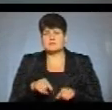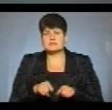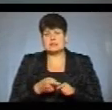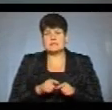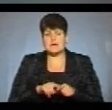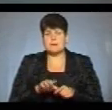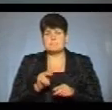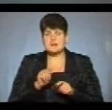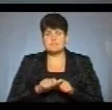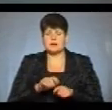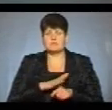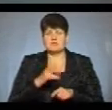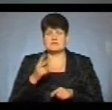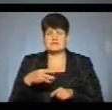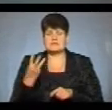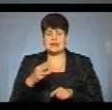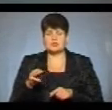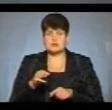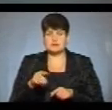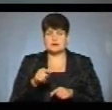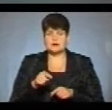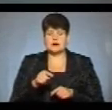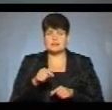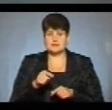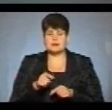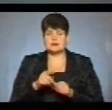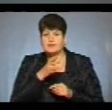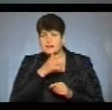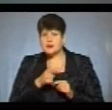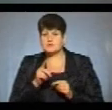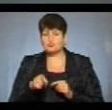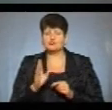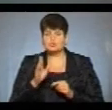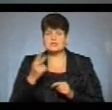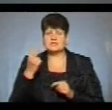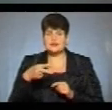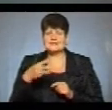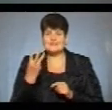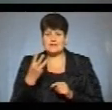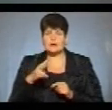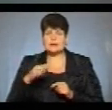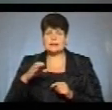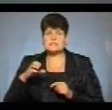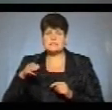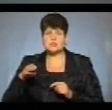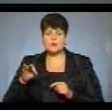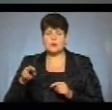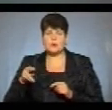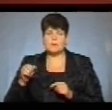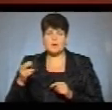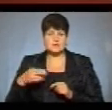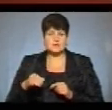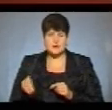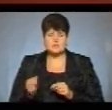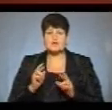перевірка була 23 травня, і тепер срок її буде 23 листопада. Так що вони в час вкладаються згідно правил той період.